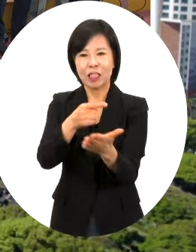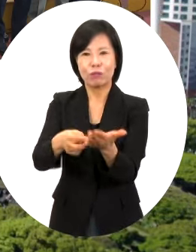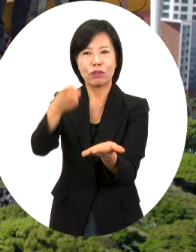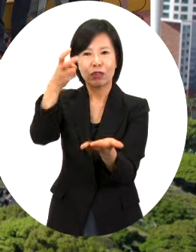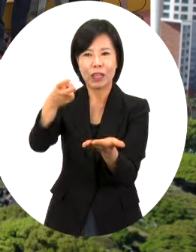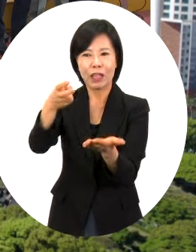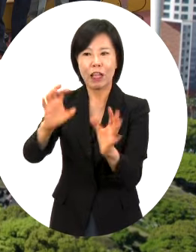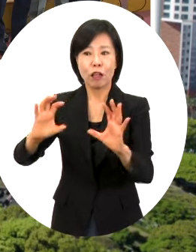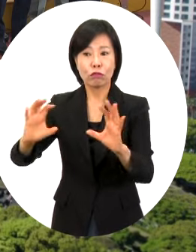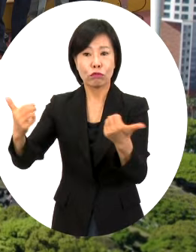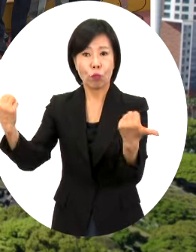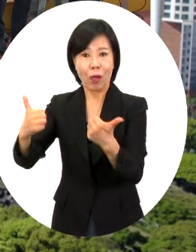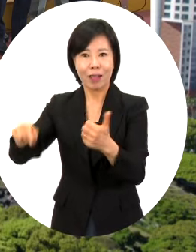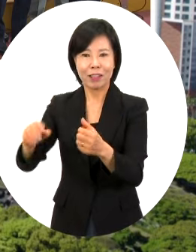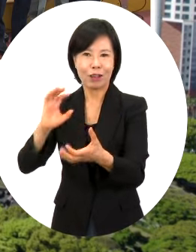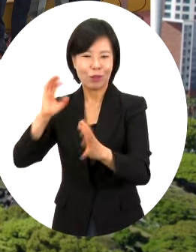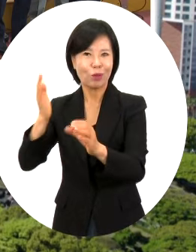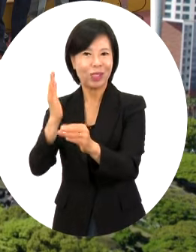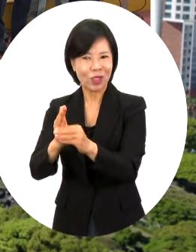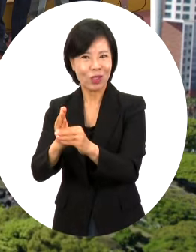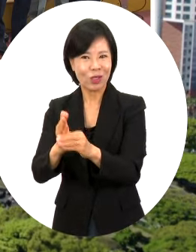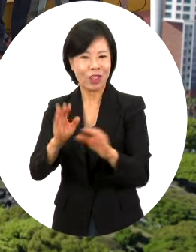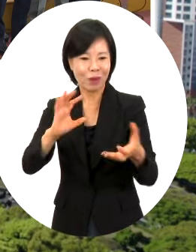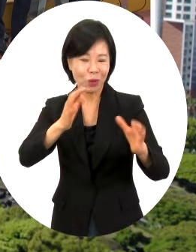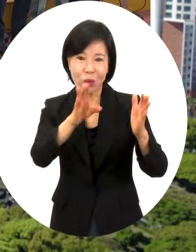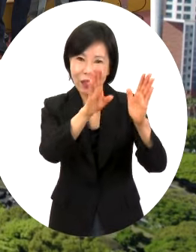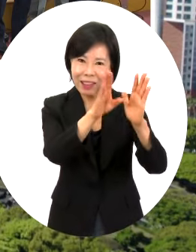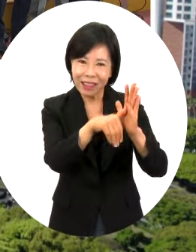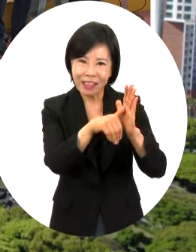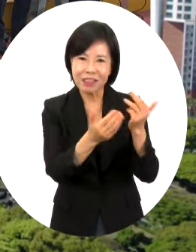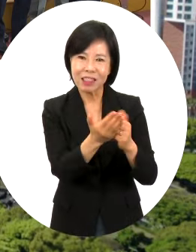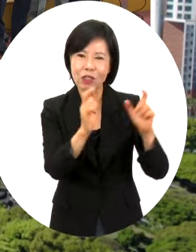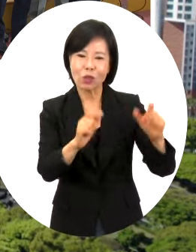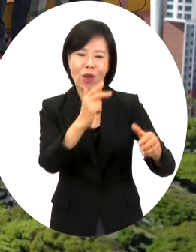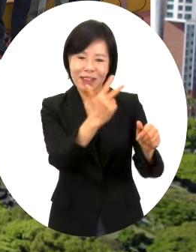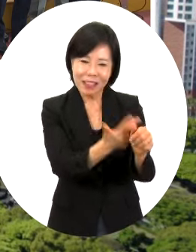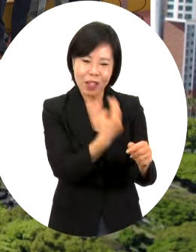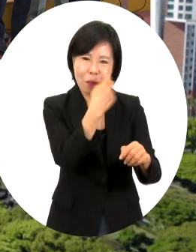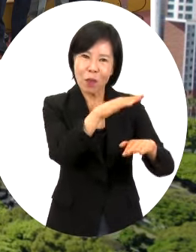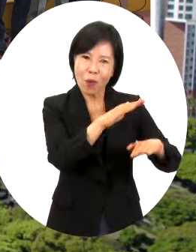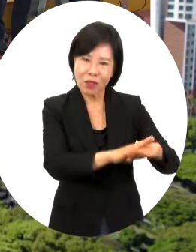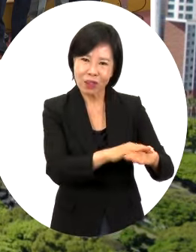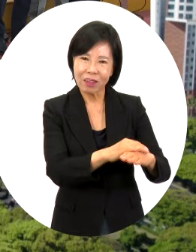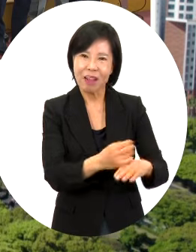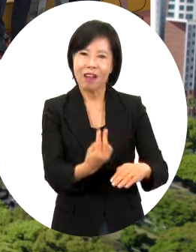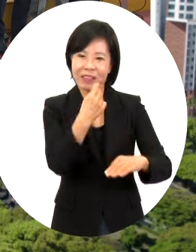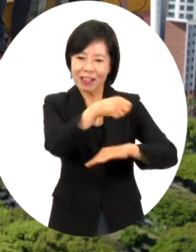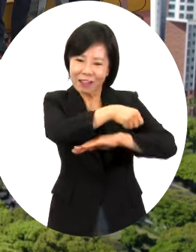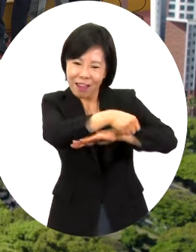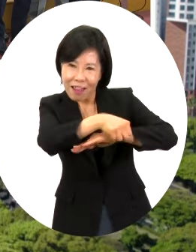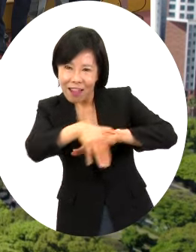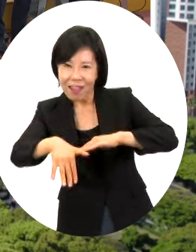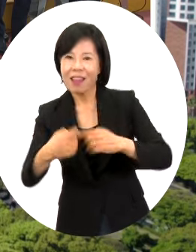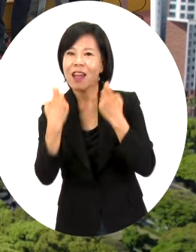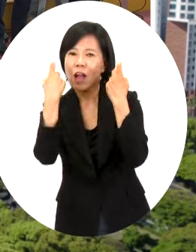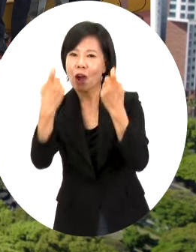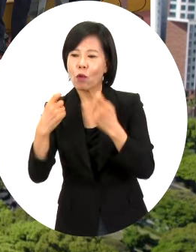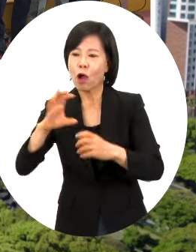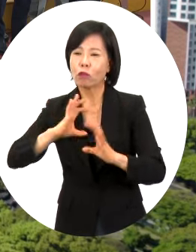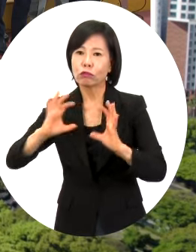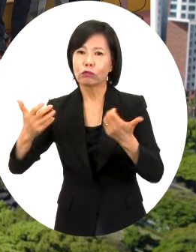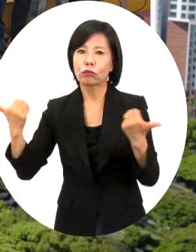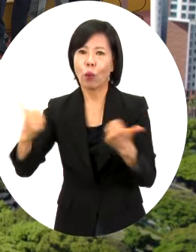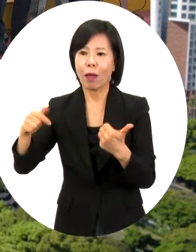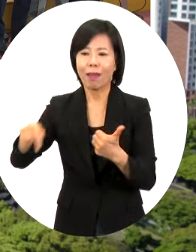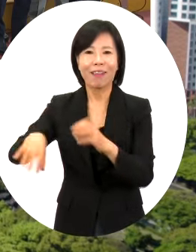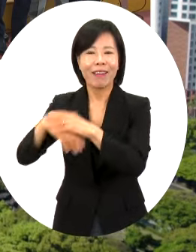전국 확대 방안이 국회에서 논의됐습니다. 이번 토론회는 제주의 자연 보전과 생태관광 활성화에 대한